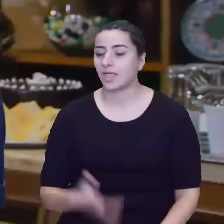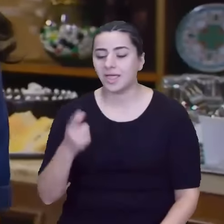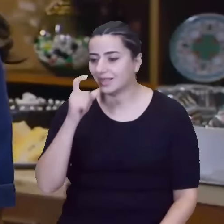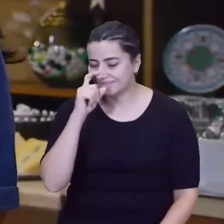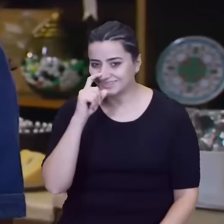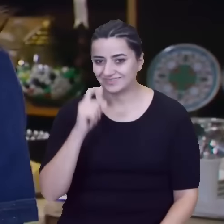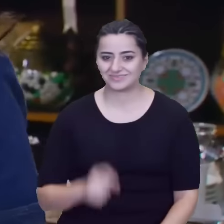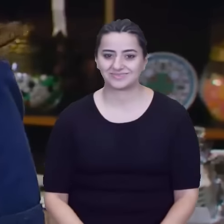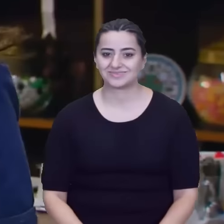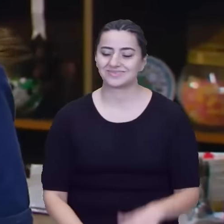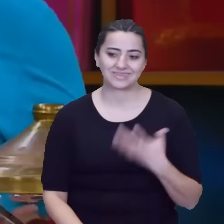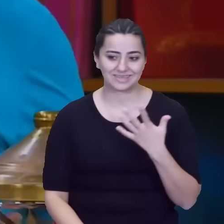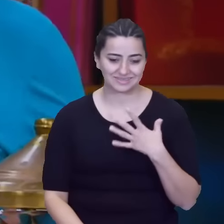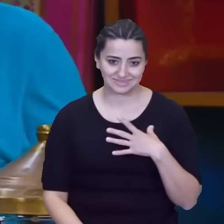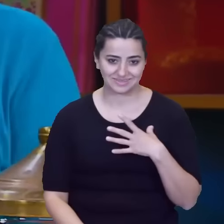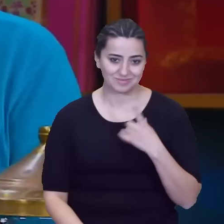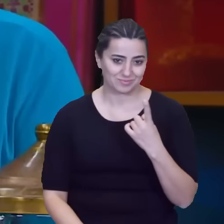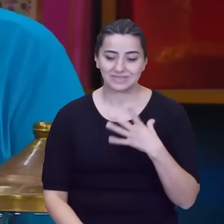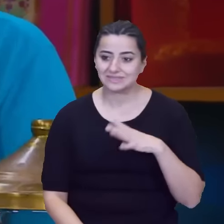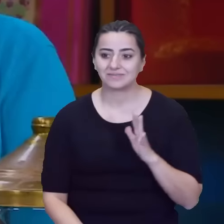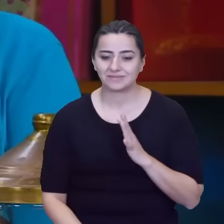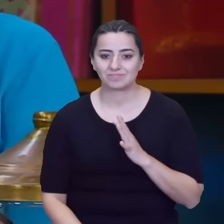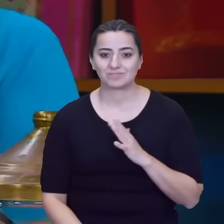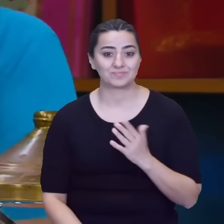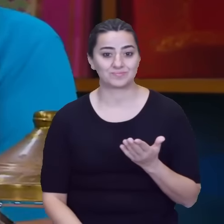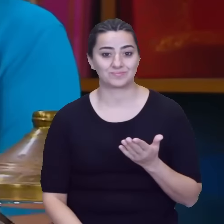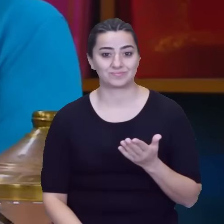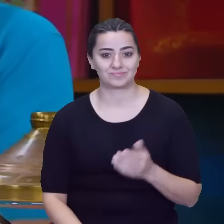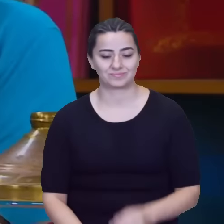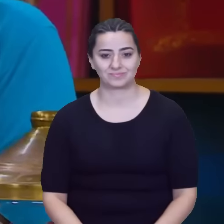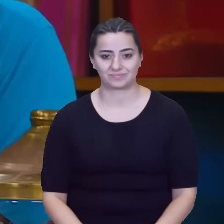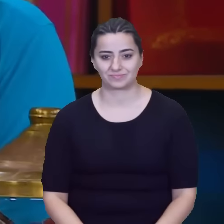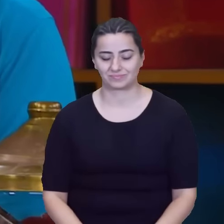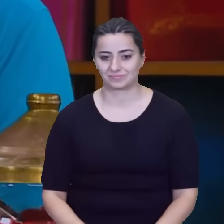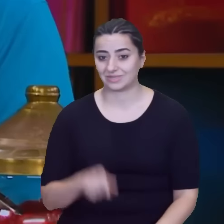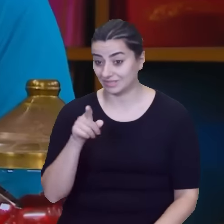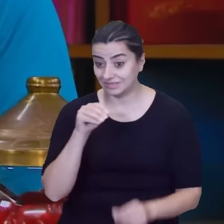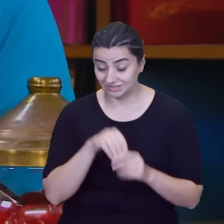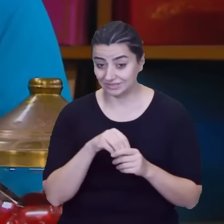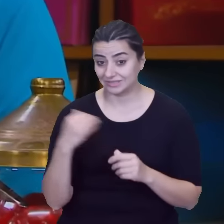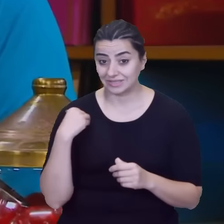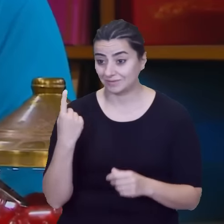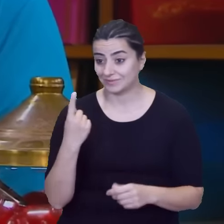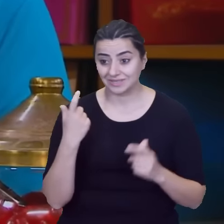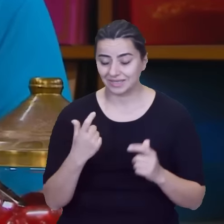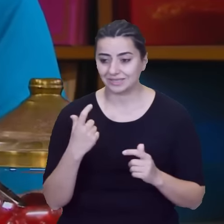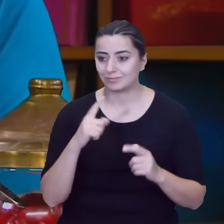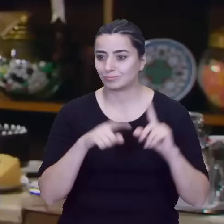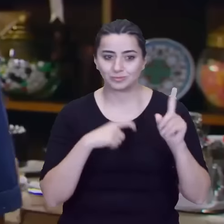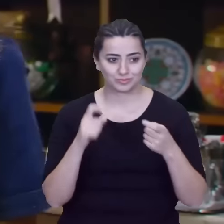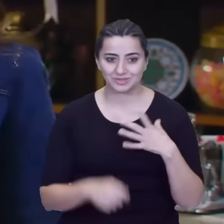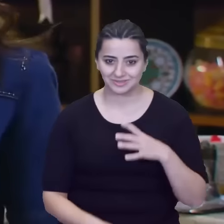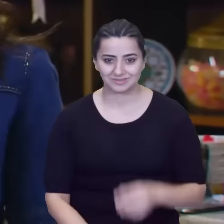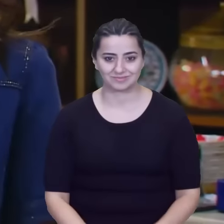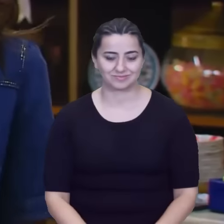Kraliçem, ne dersiniz? Benden bir arzunuz var mı? Mesela sizin için yeni yerler fethetmemi ister